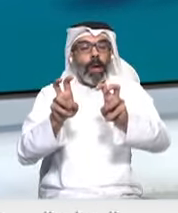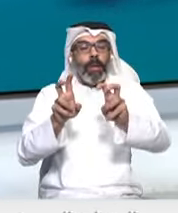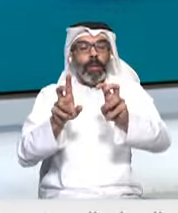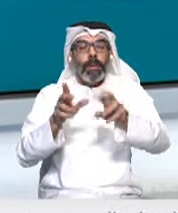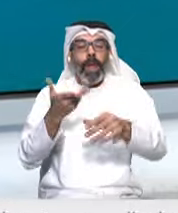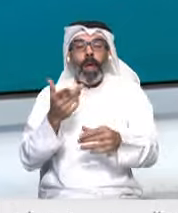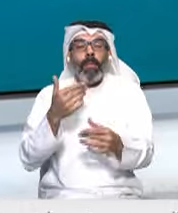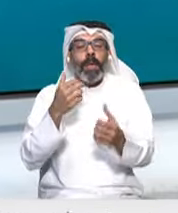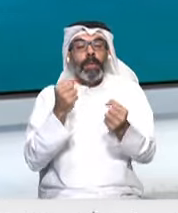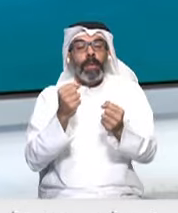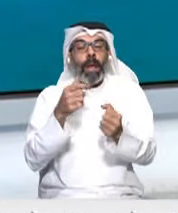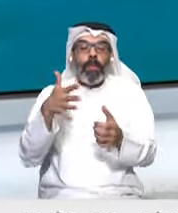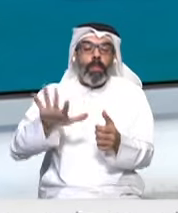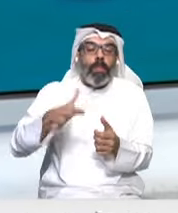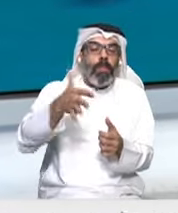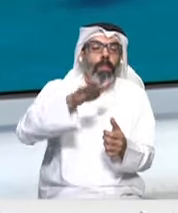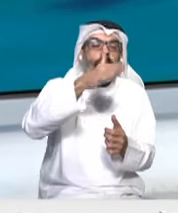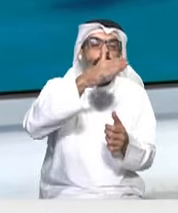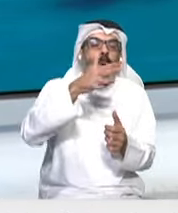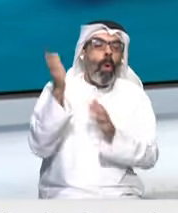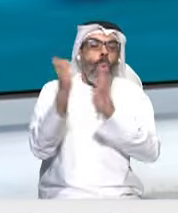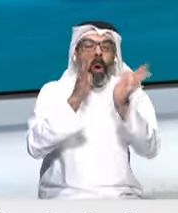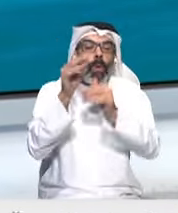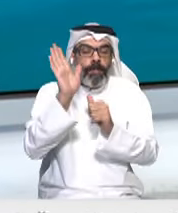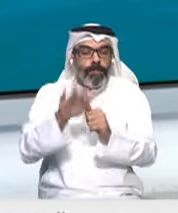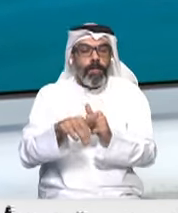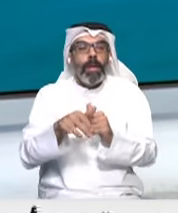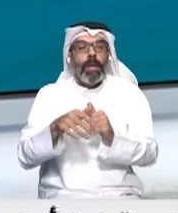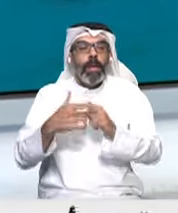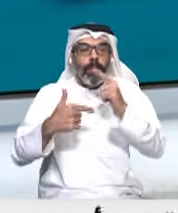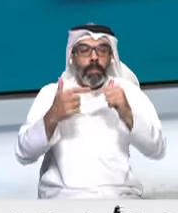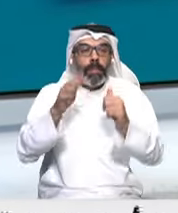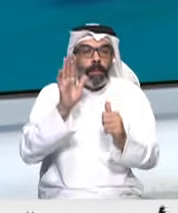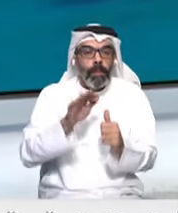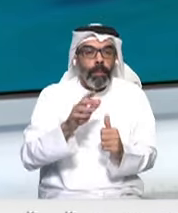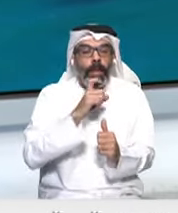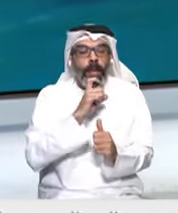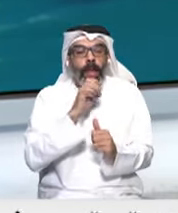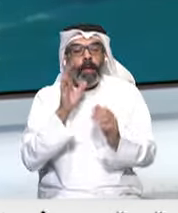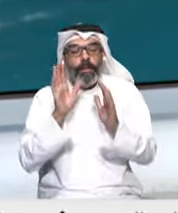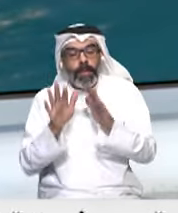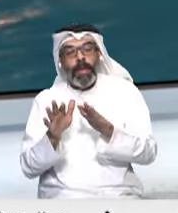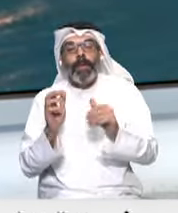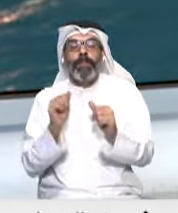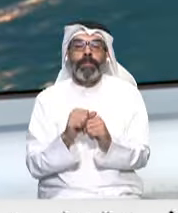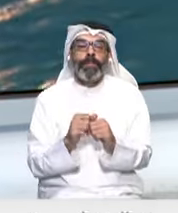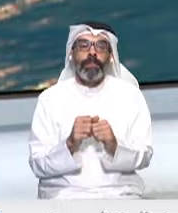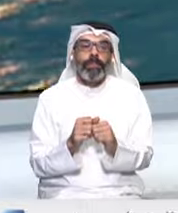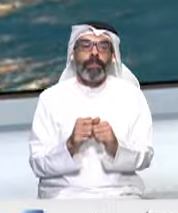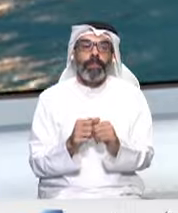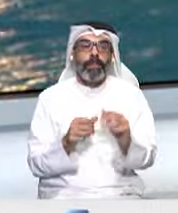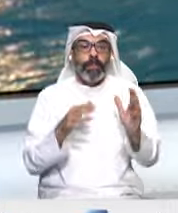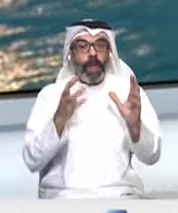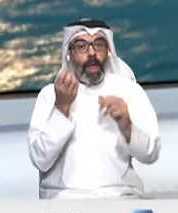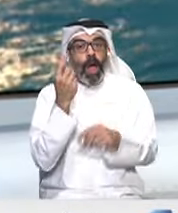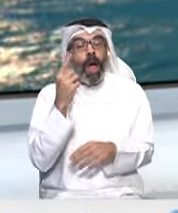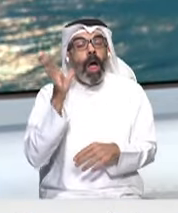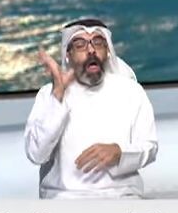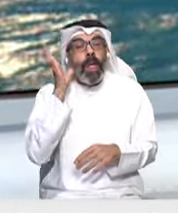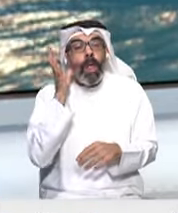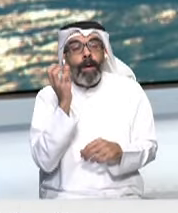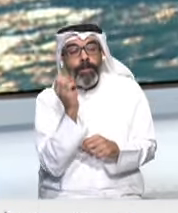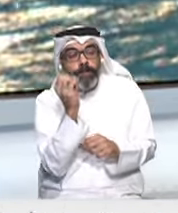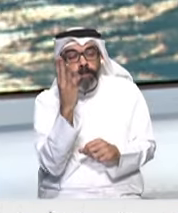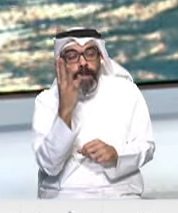الرياح وارتفاع الأمواج. أما بالنسبة للتيارات لا تزال ضعيفة في فترات الفساد. أذان الفجر حسب التوقيت المحلي